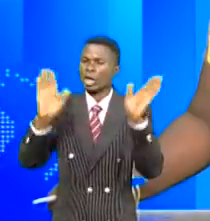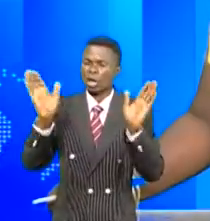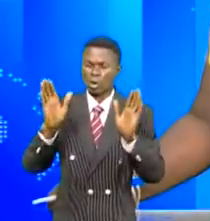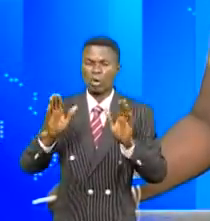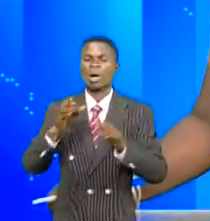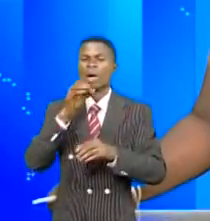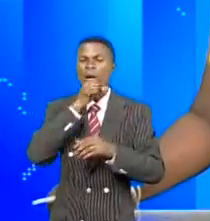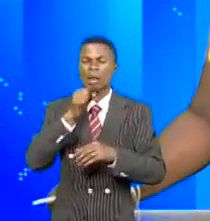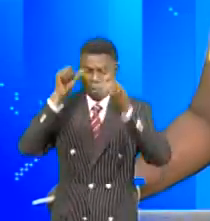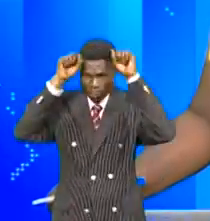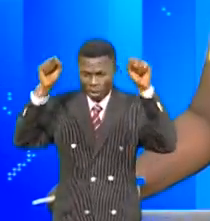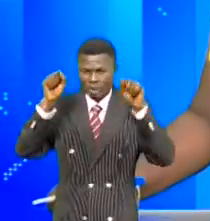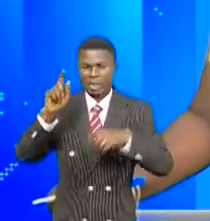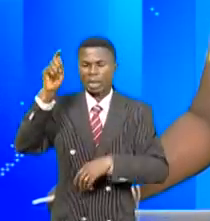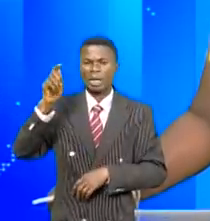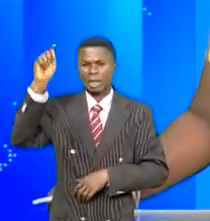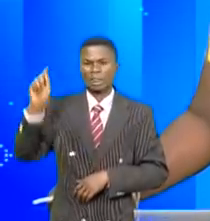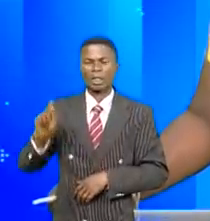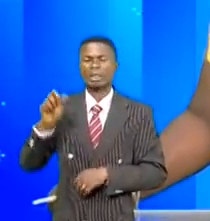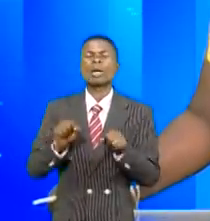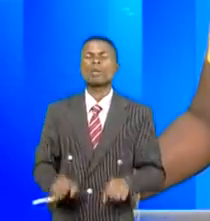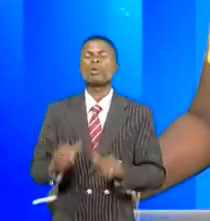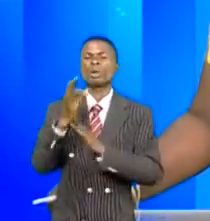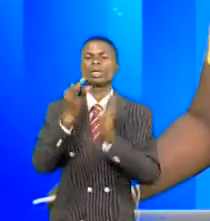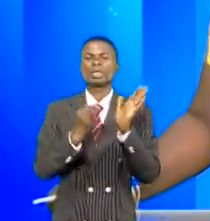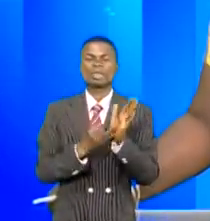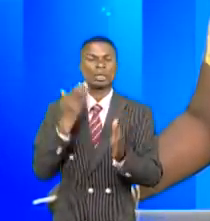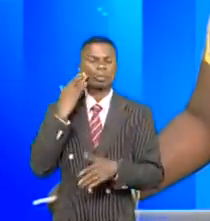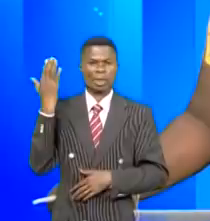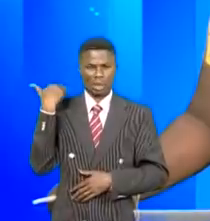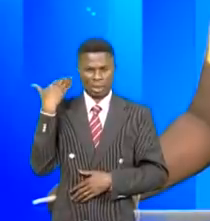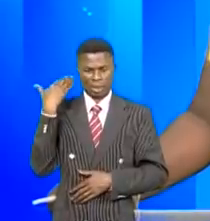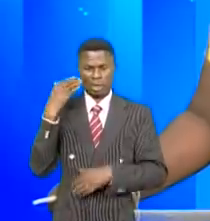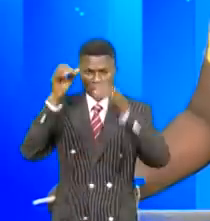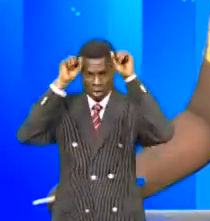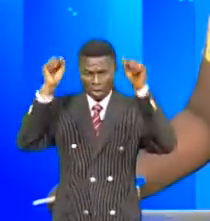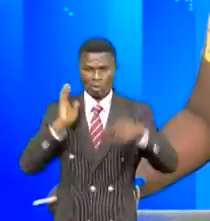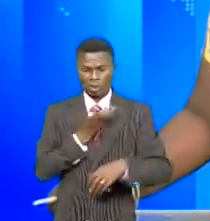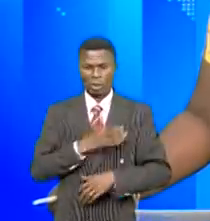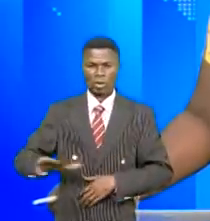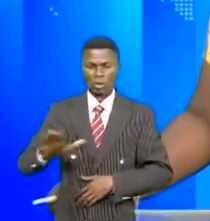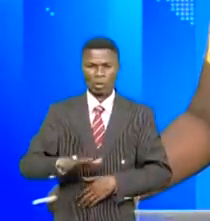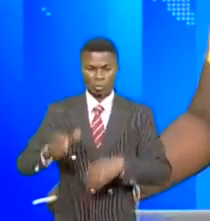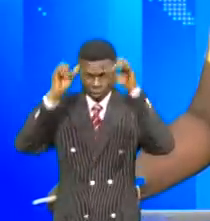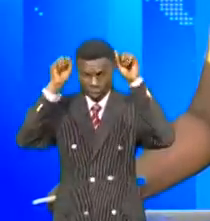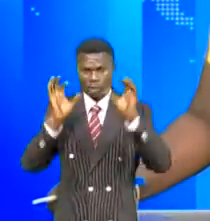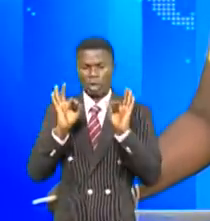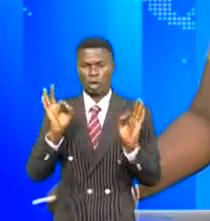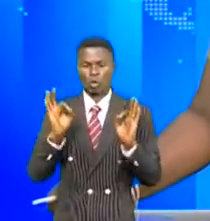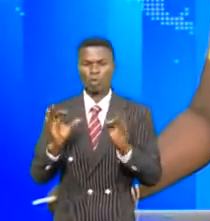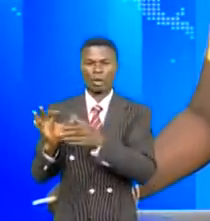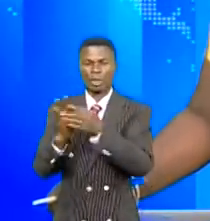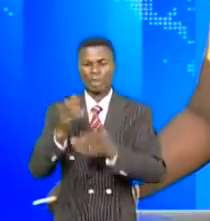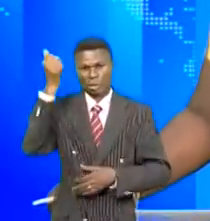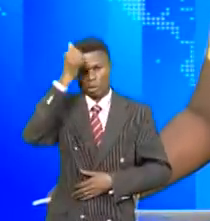John Magufuli, leur homologue décédé le 17 mars dernier. Le président de la RDC, président en exercice de